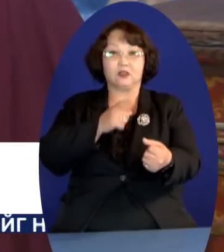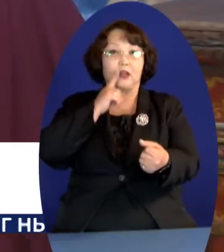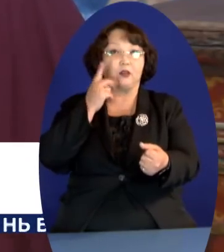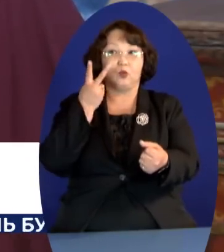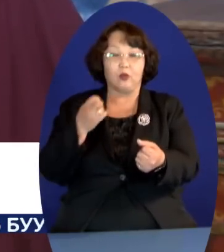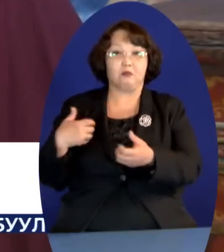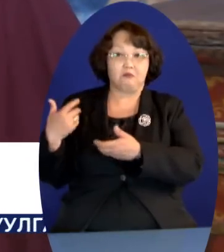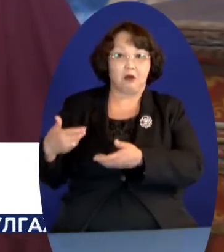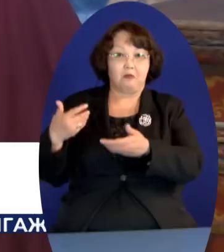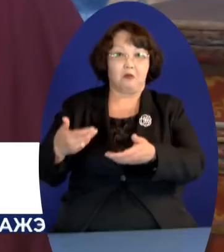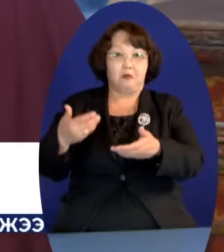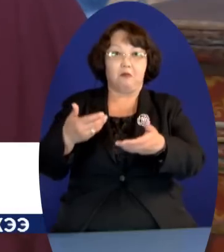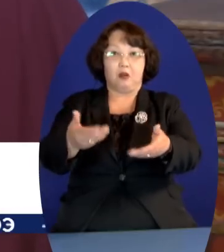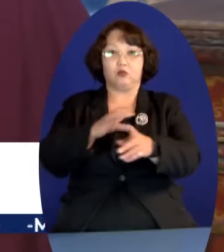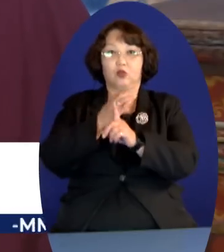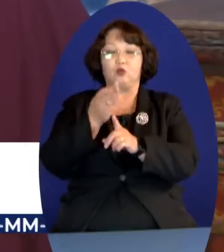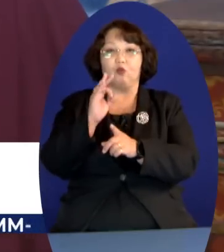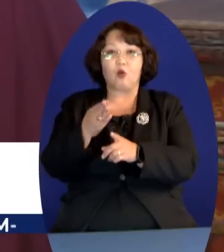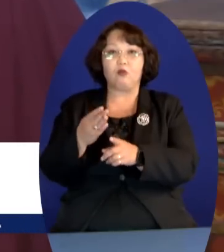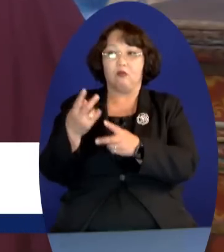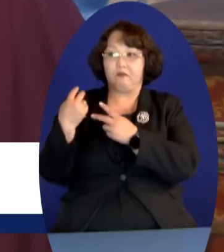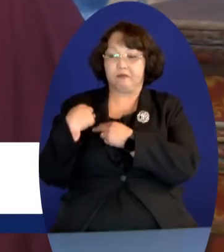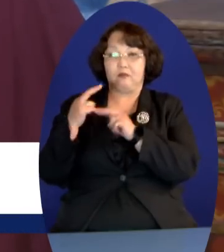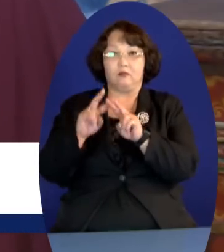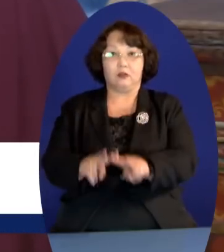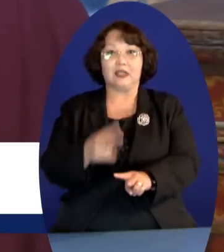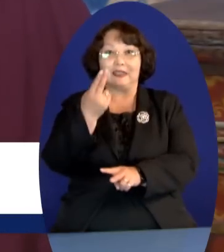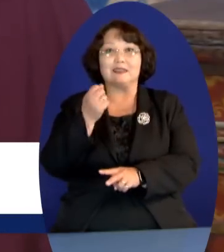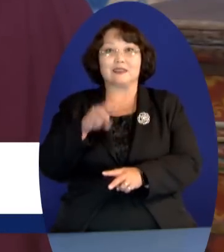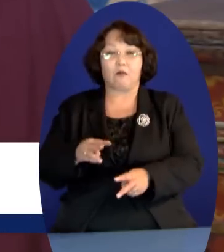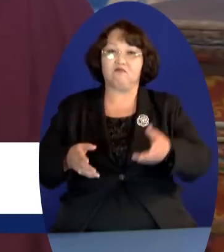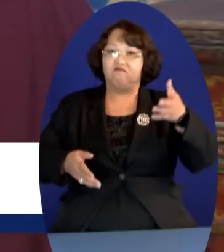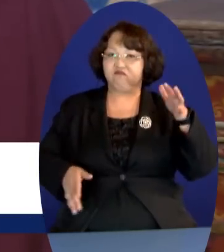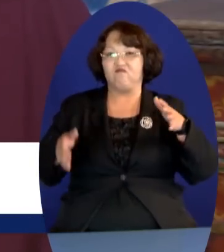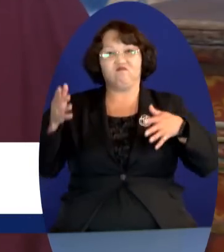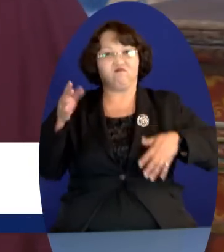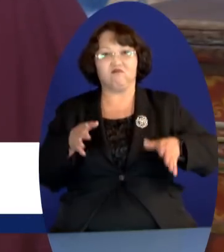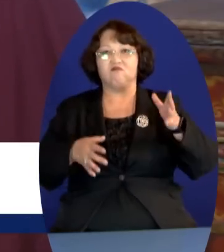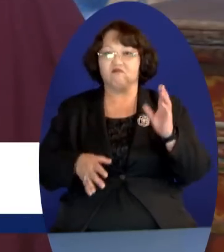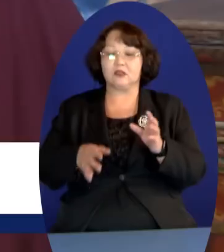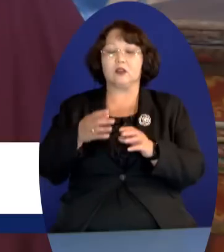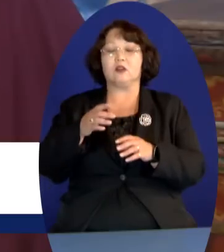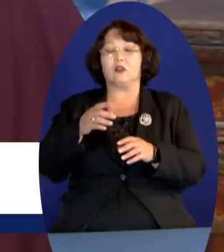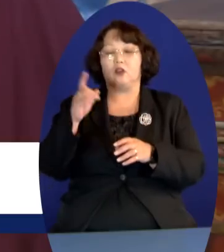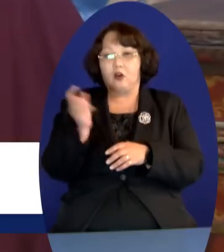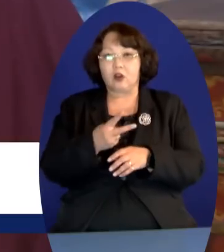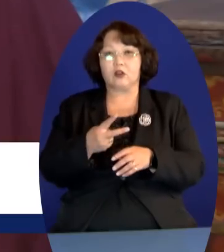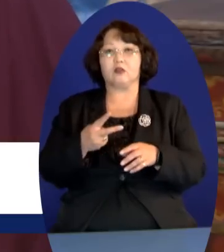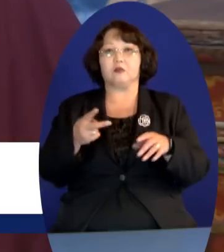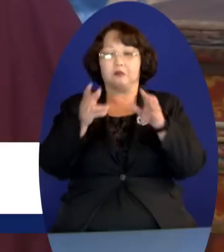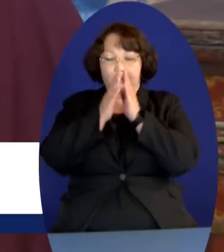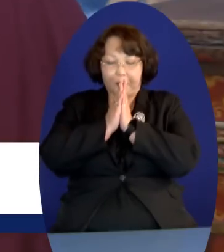өвийг тээж байгаа олсууд юм аа. Тэр цам чамж байгаа цамнаачд. А нөгөө талд нь болохоор хурал бясалгал бүтээлийг хийж